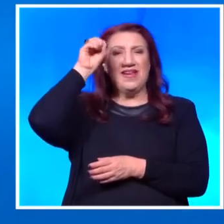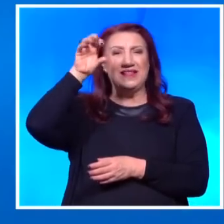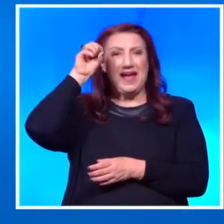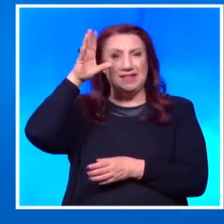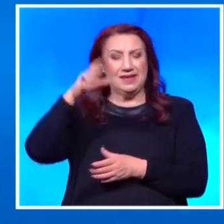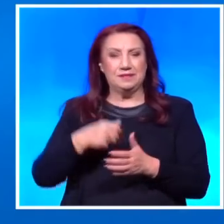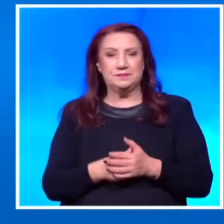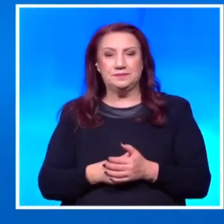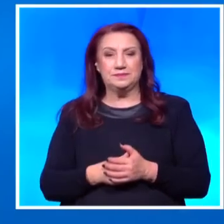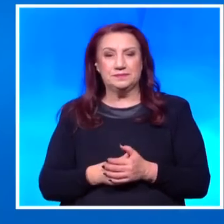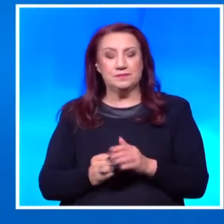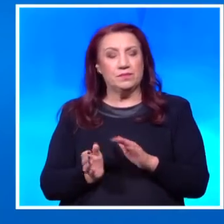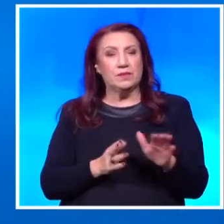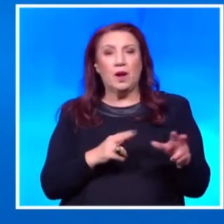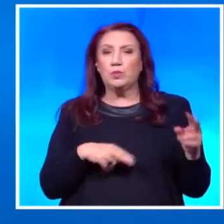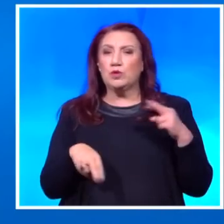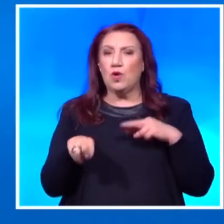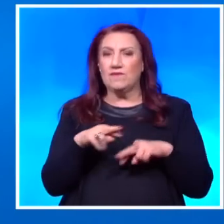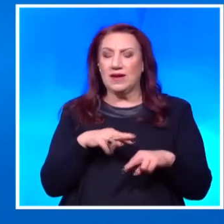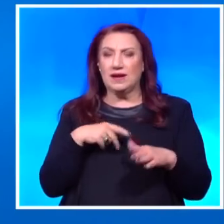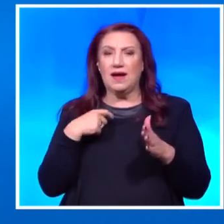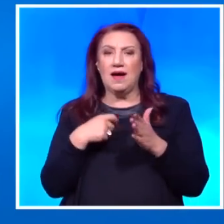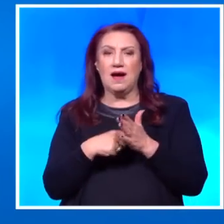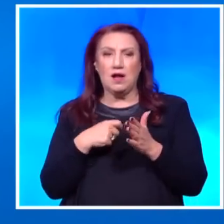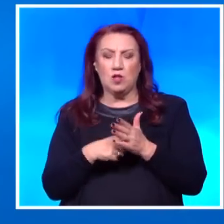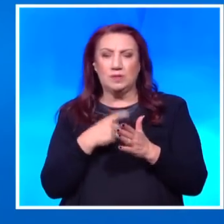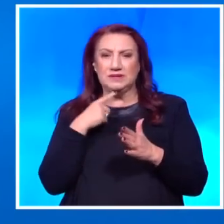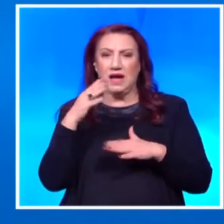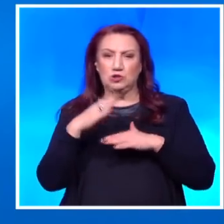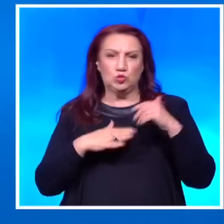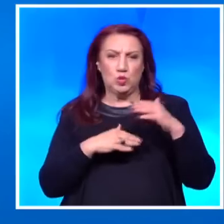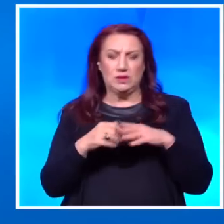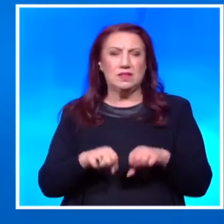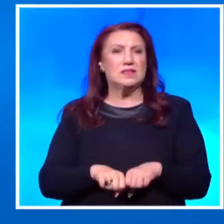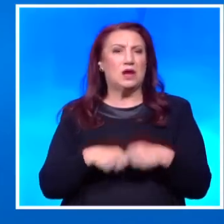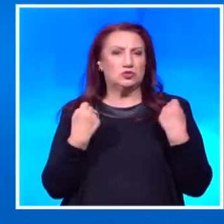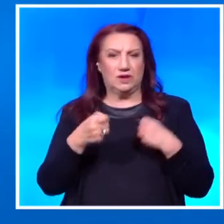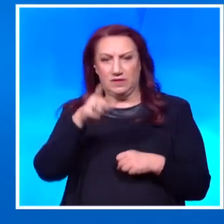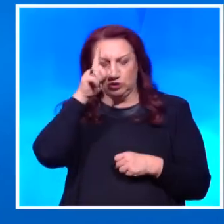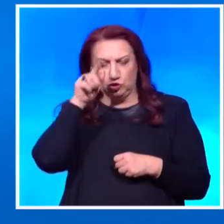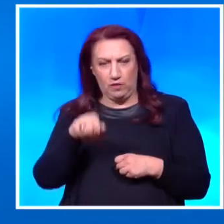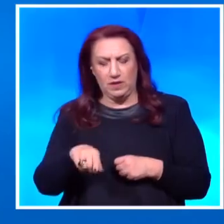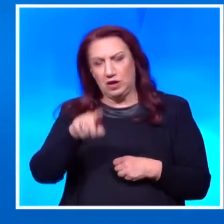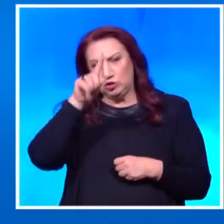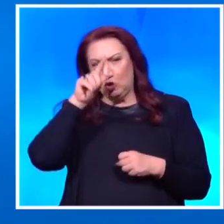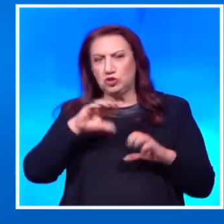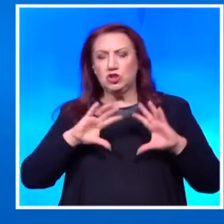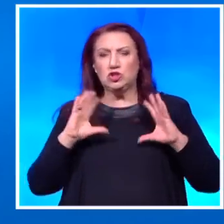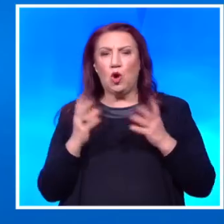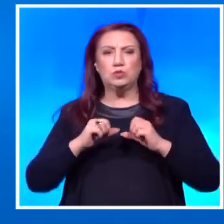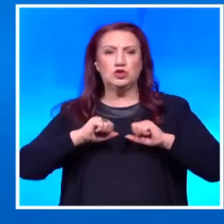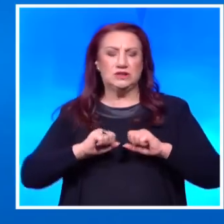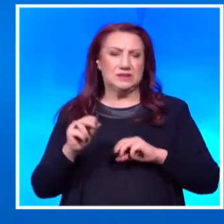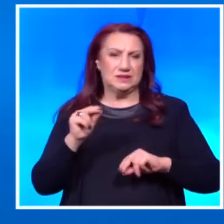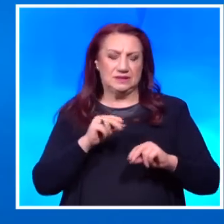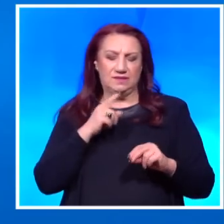Проверки и глоби до 50 000 лева за строители-нарушители в София. Столичният общински съвет прие по-строги мерки, свързани с